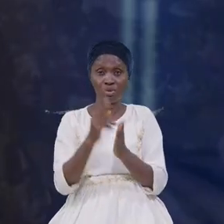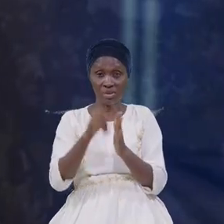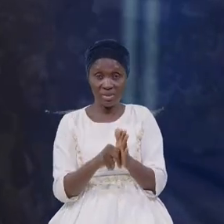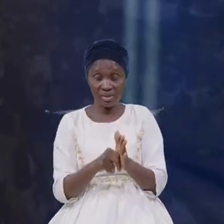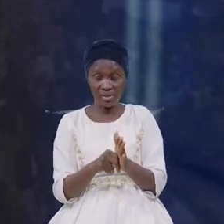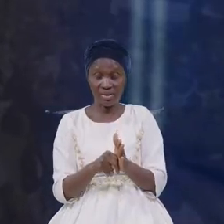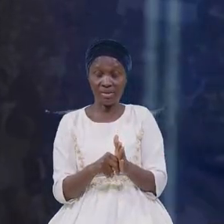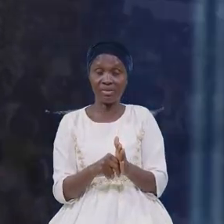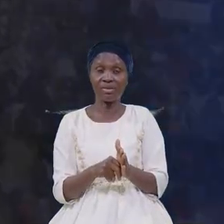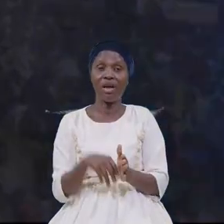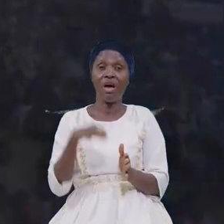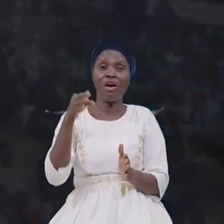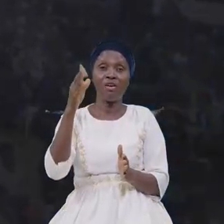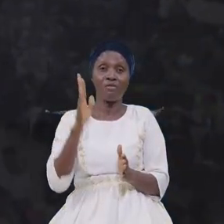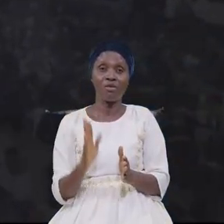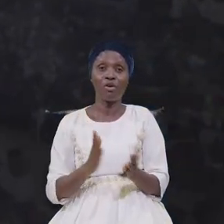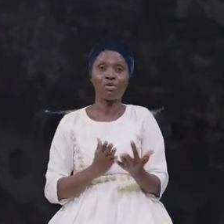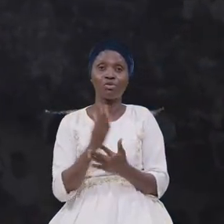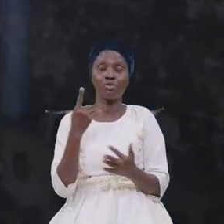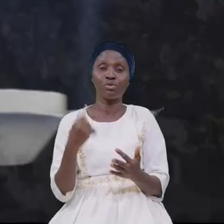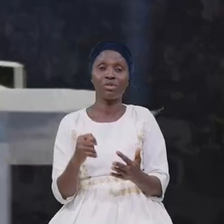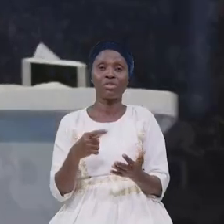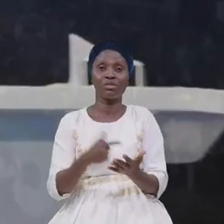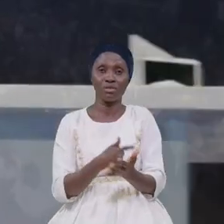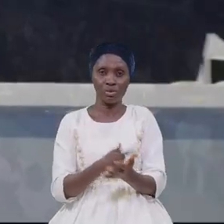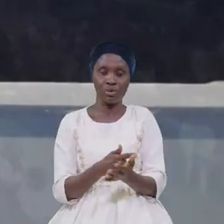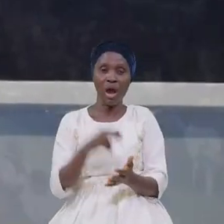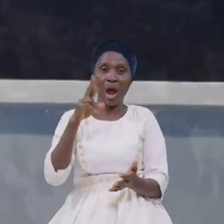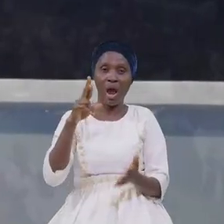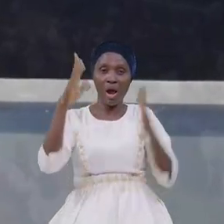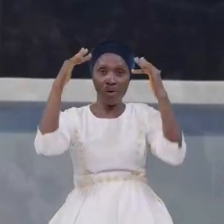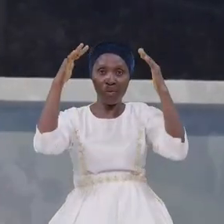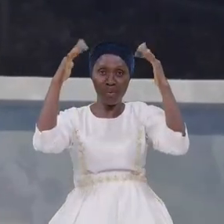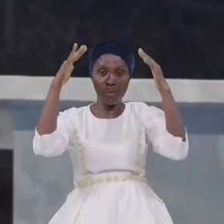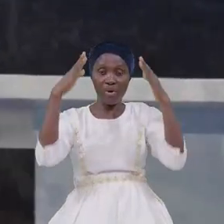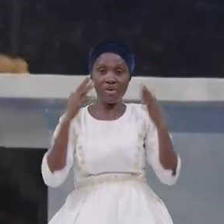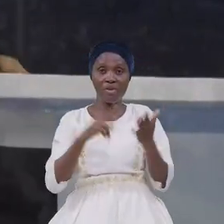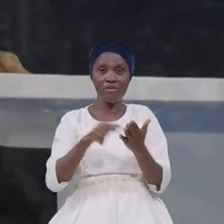long de l'évangile. Erre la pluie de justice